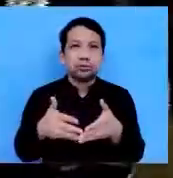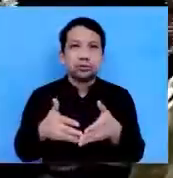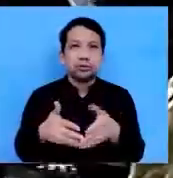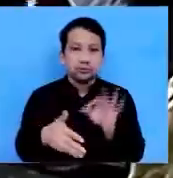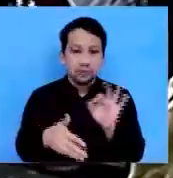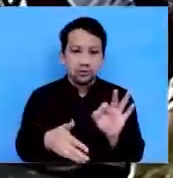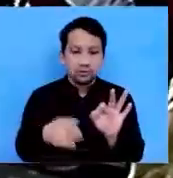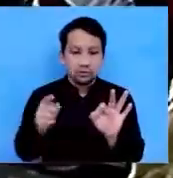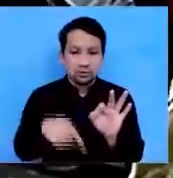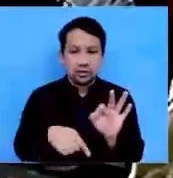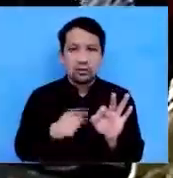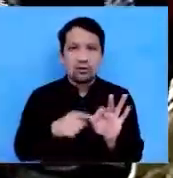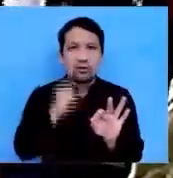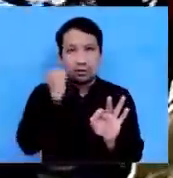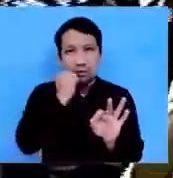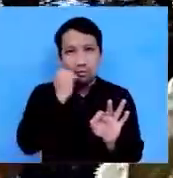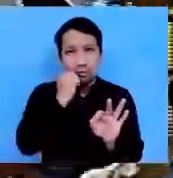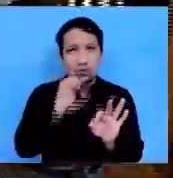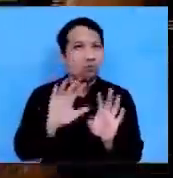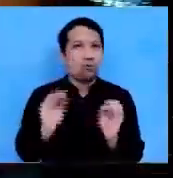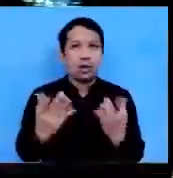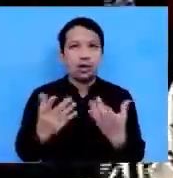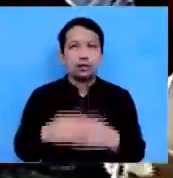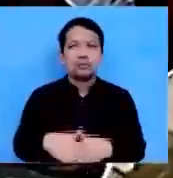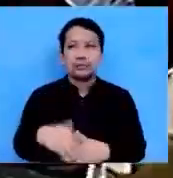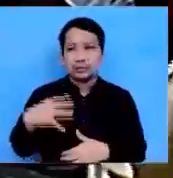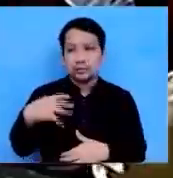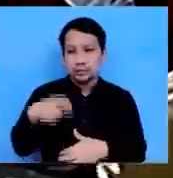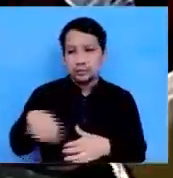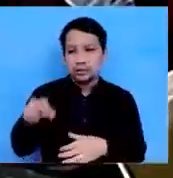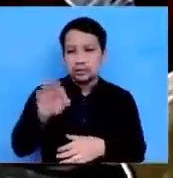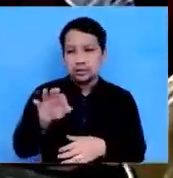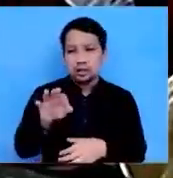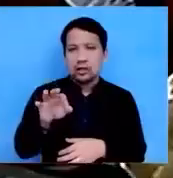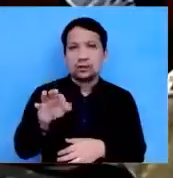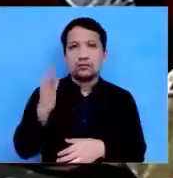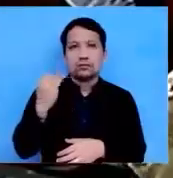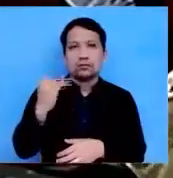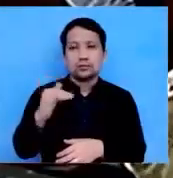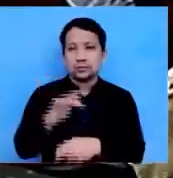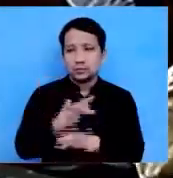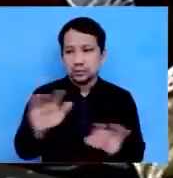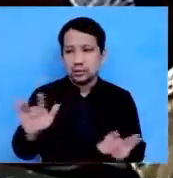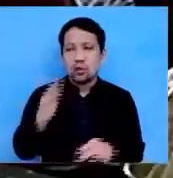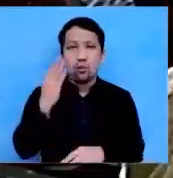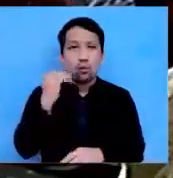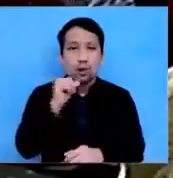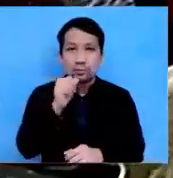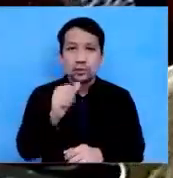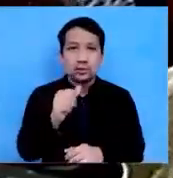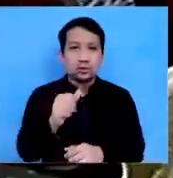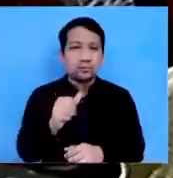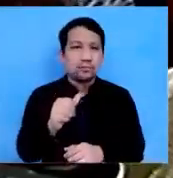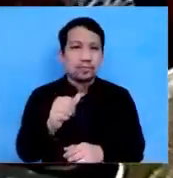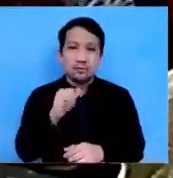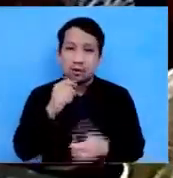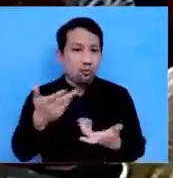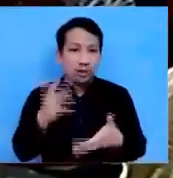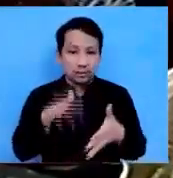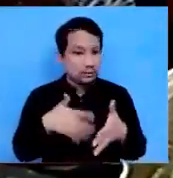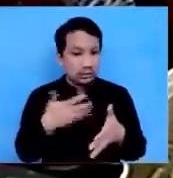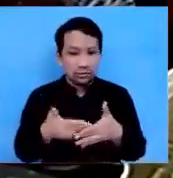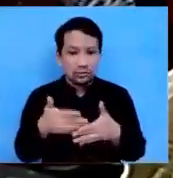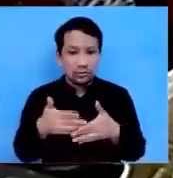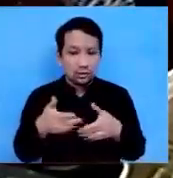na vacant yon. Talagang inaalat nila na 9 na slots vacant para nga doon sa mga chance passengers. So sa every bus na fully booked,